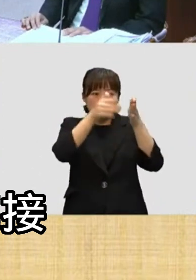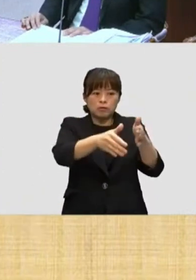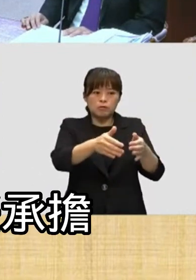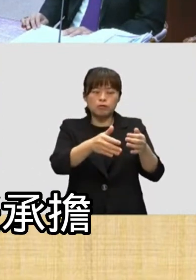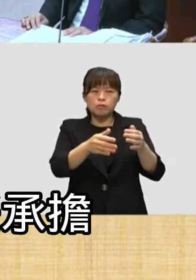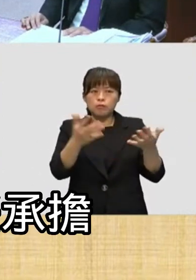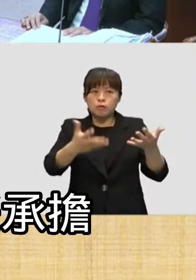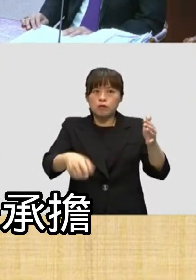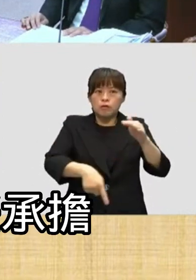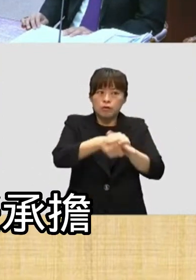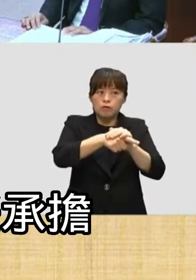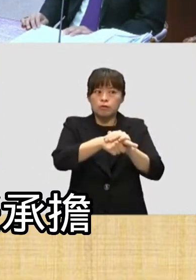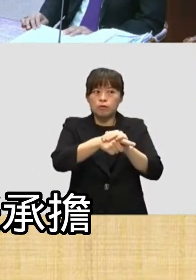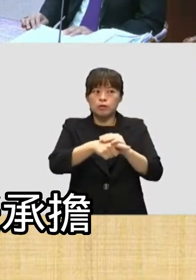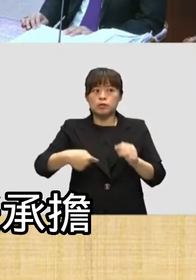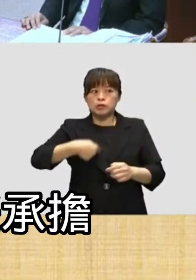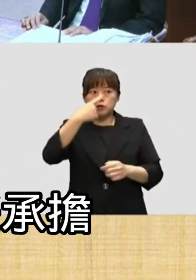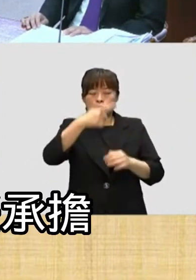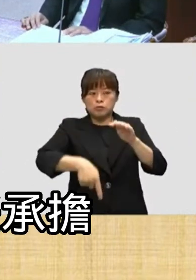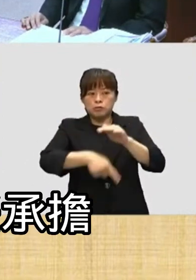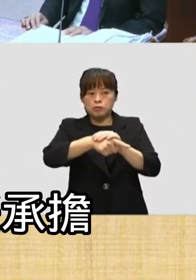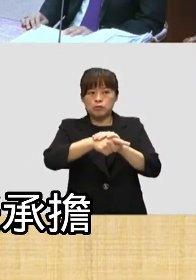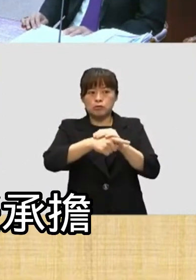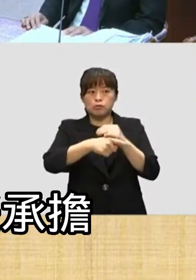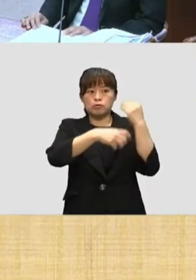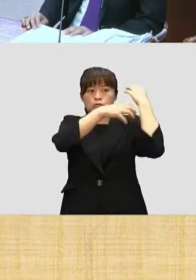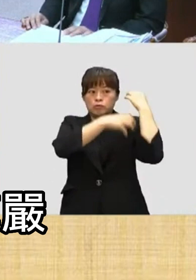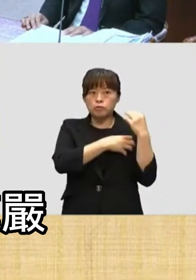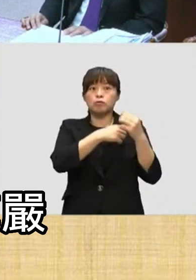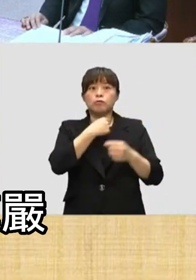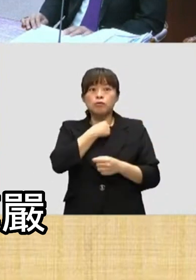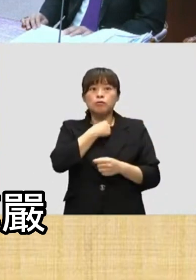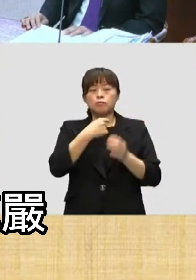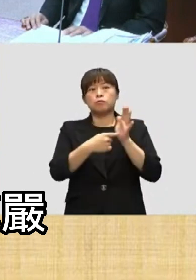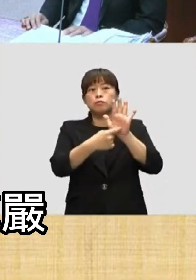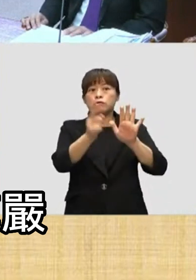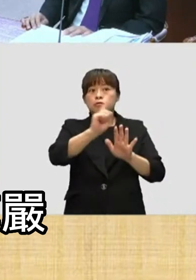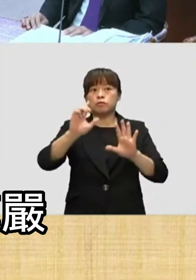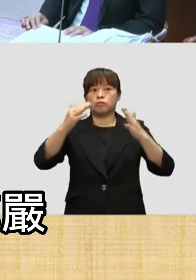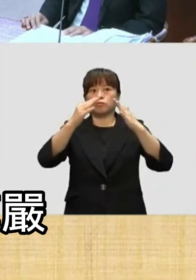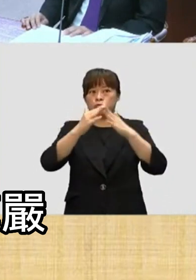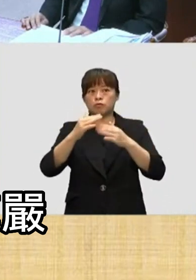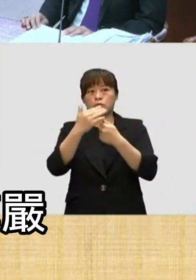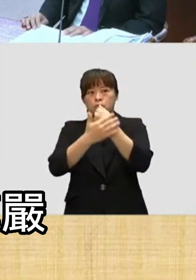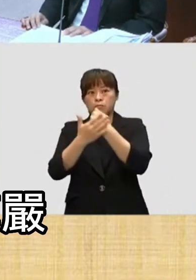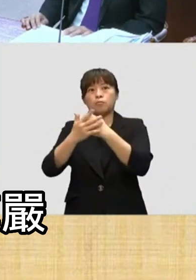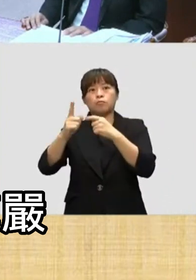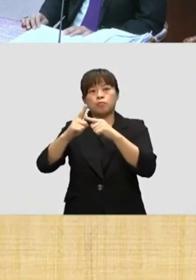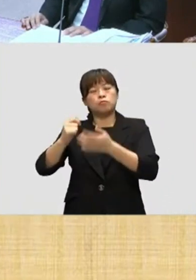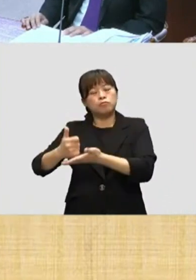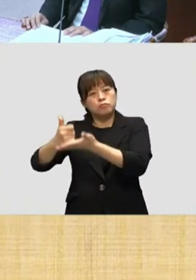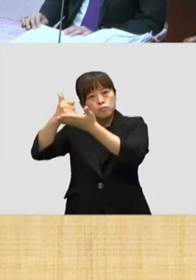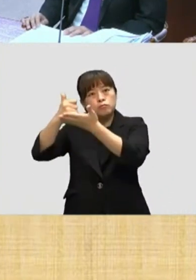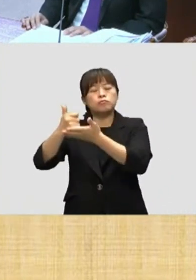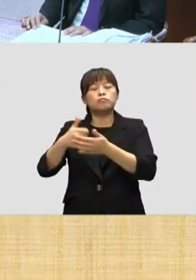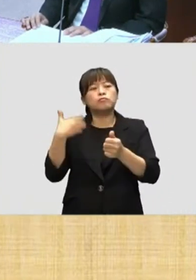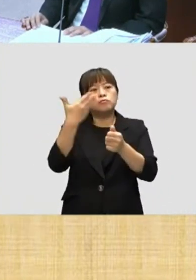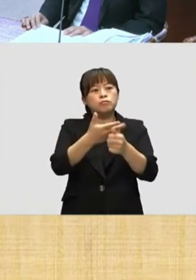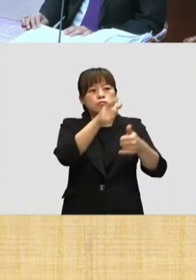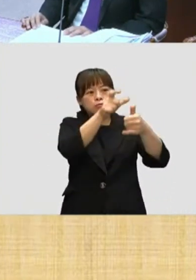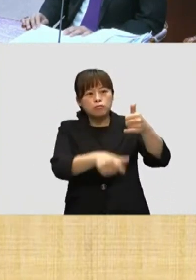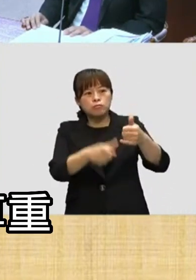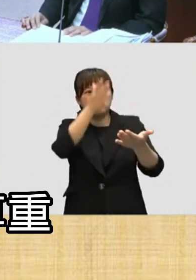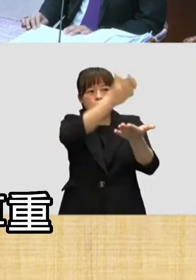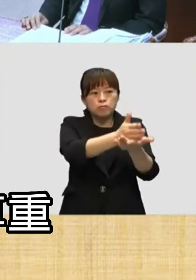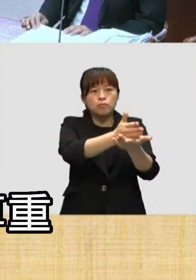结，正是这种自我行为的刑法责任承担，显示出国家既保障人性尊严，给予个人自